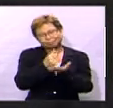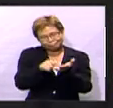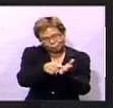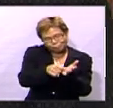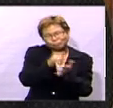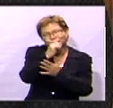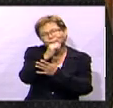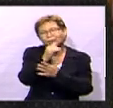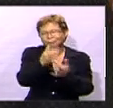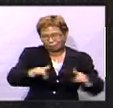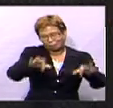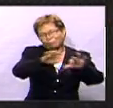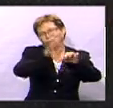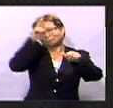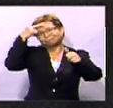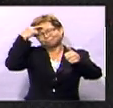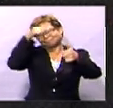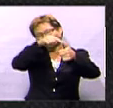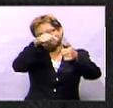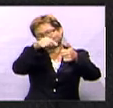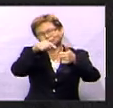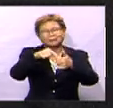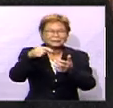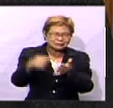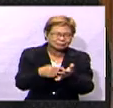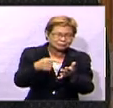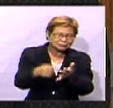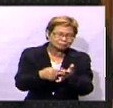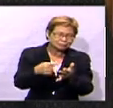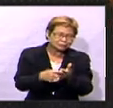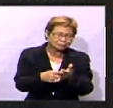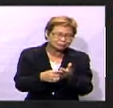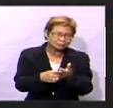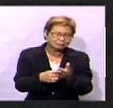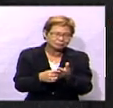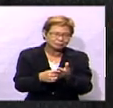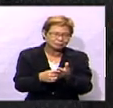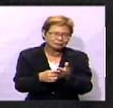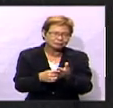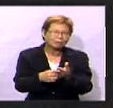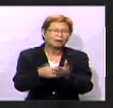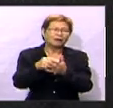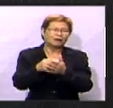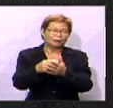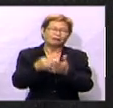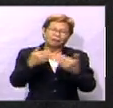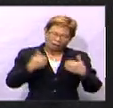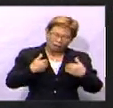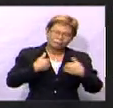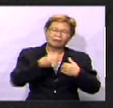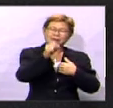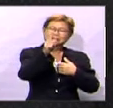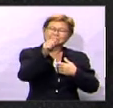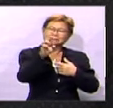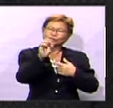fact sometimes muscle strength is increased with steroids and the